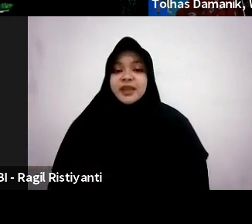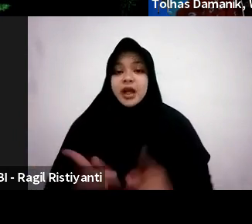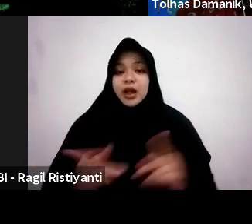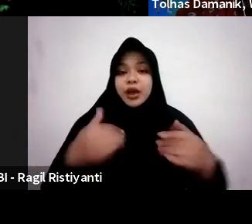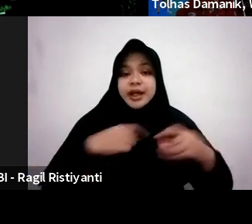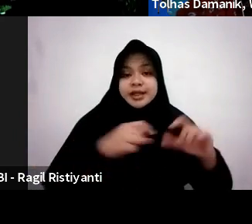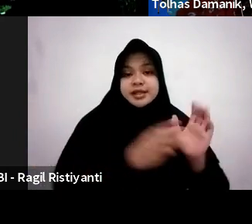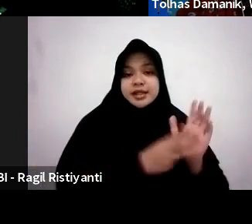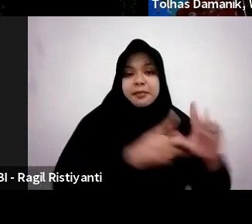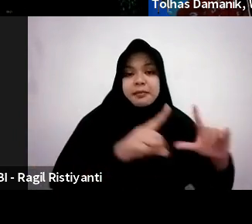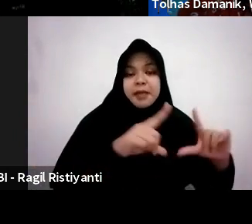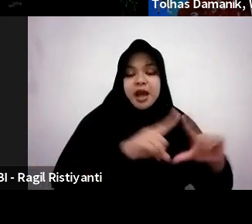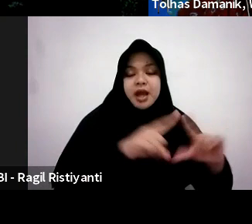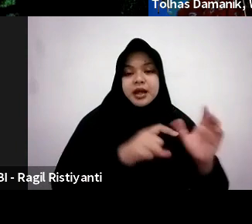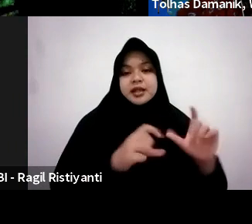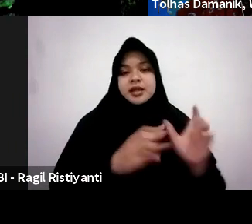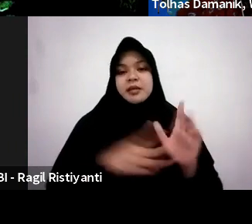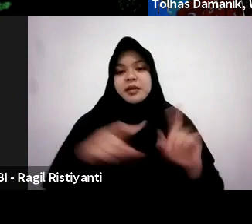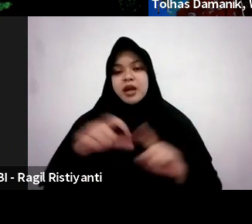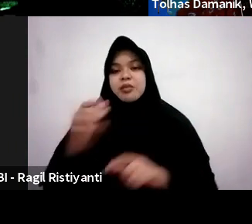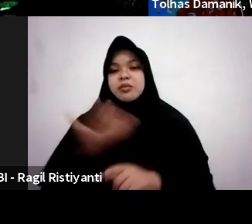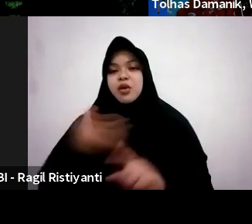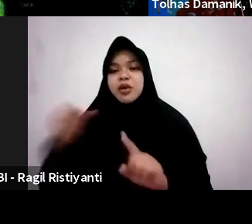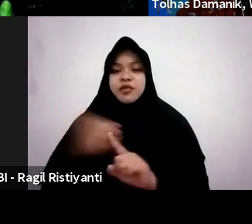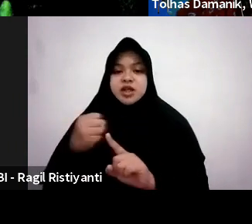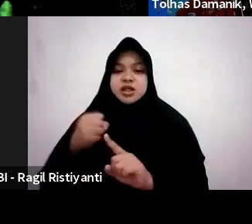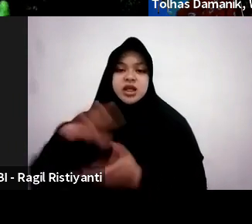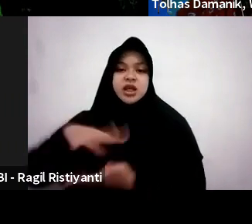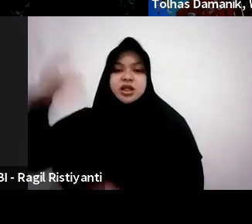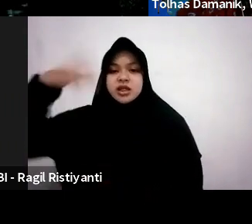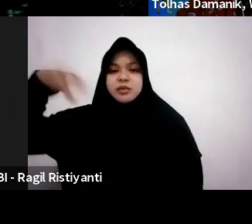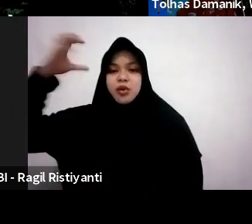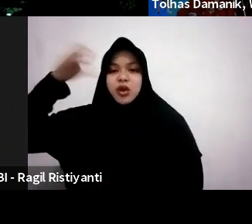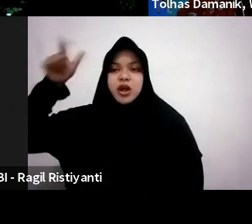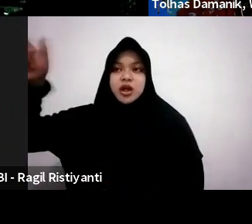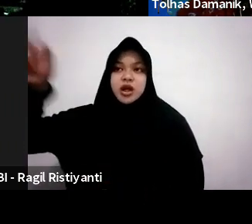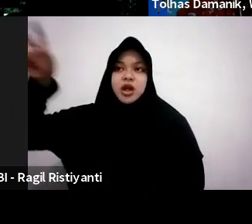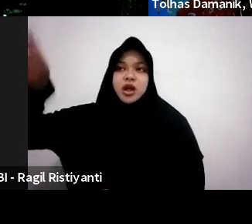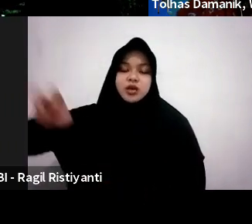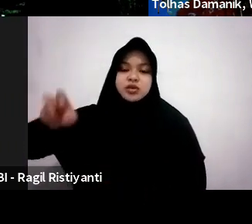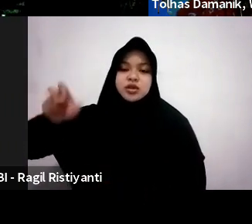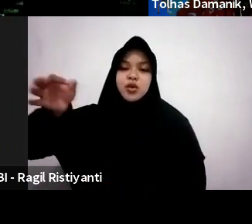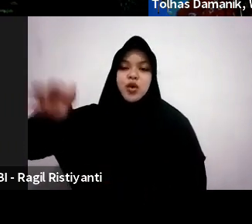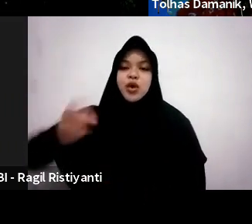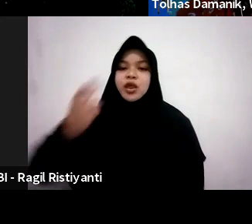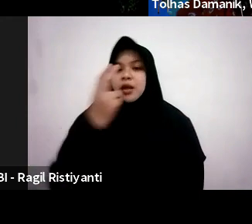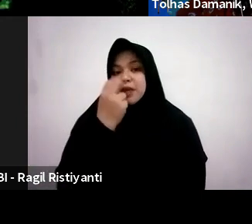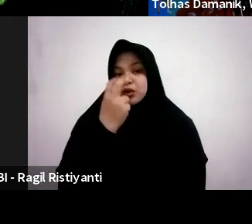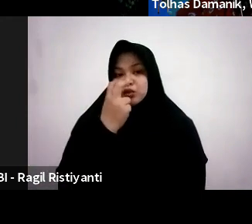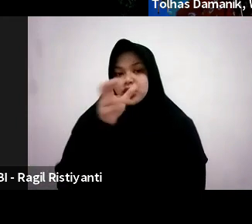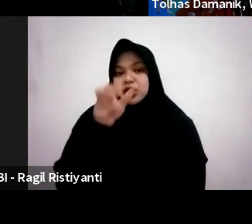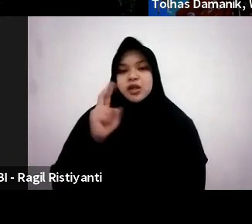kita mau Maaf lokasi itu enggak bisa kita aplikasinya ke dinas Depok kita harus lokasi ke kota Bandung sebagai ibukota provinsi